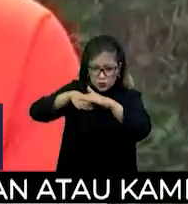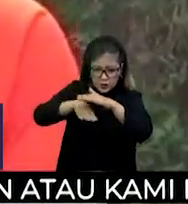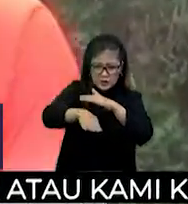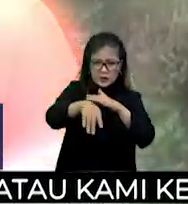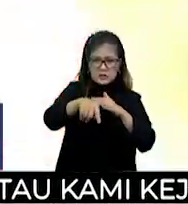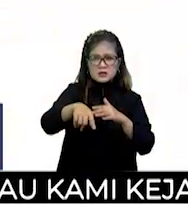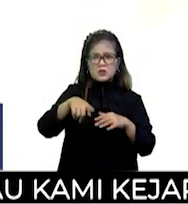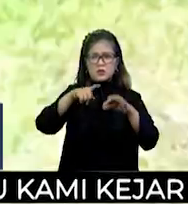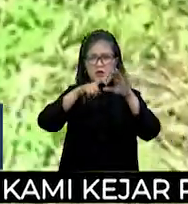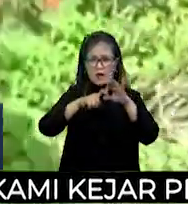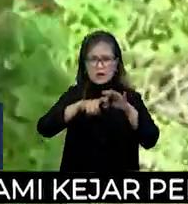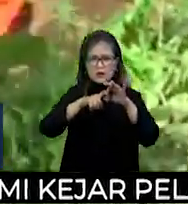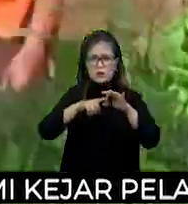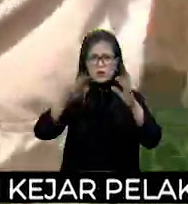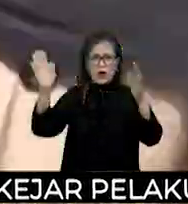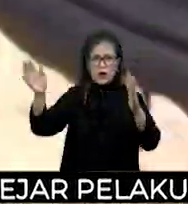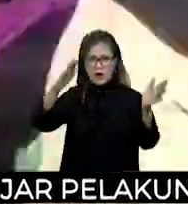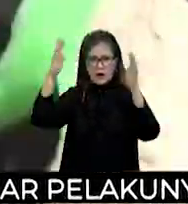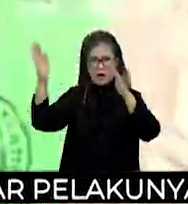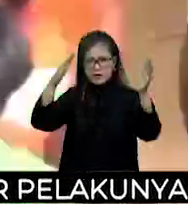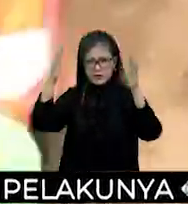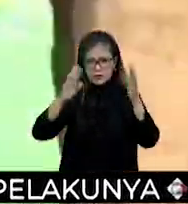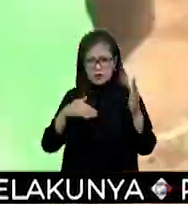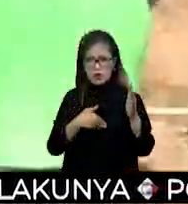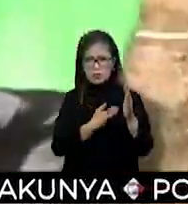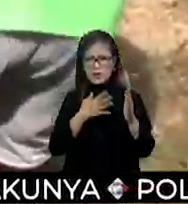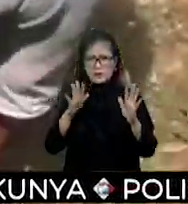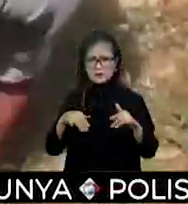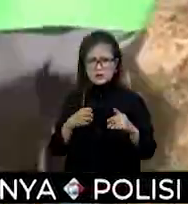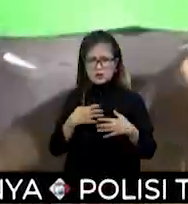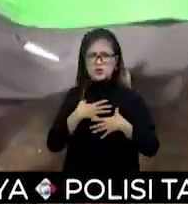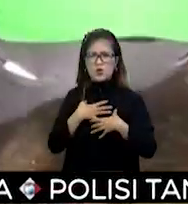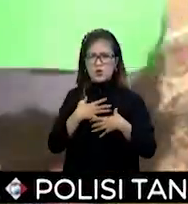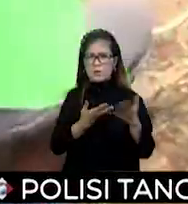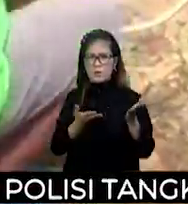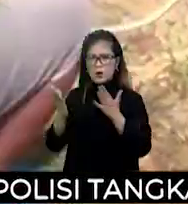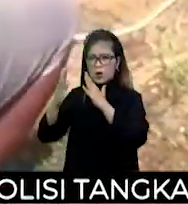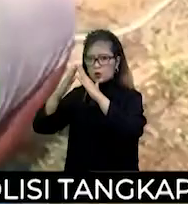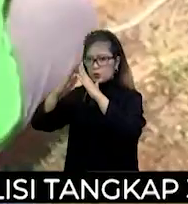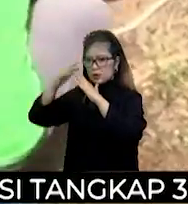angin. Korban yang masih dalam kondisi syok dilarikan ke rumah sakit terdekat untuk